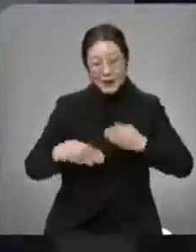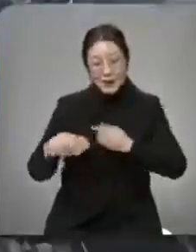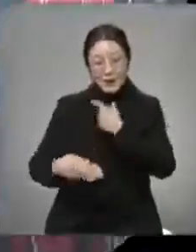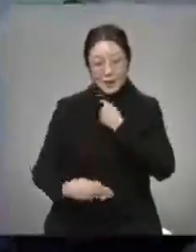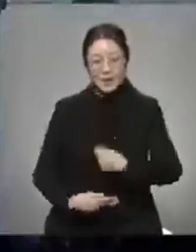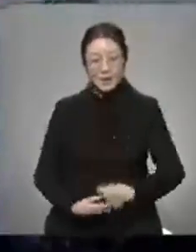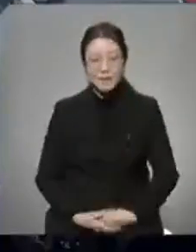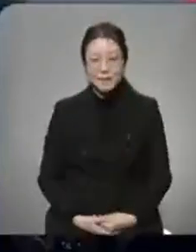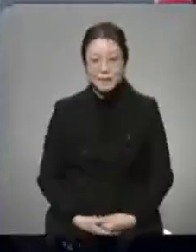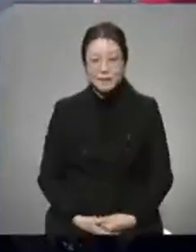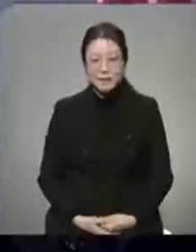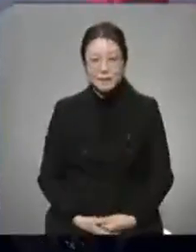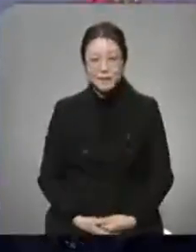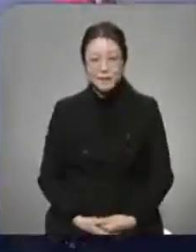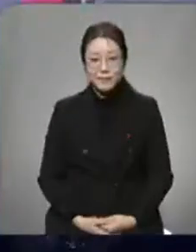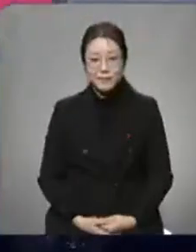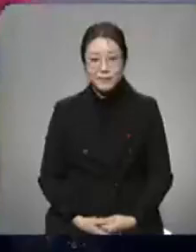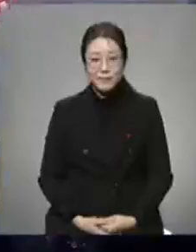되었으면